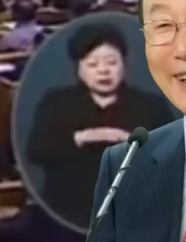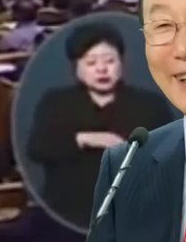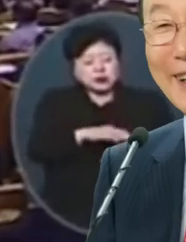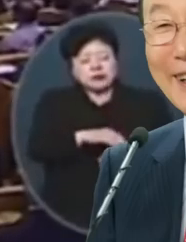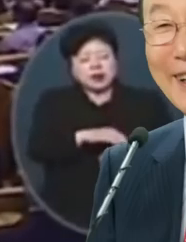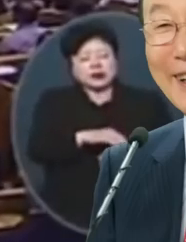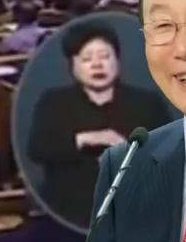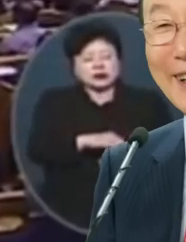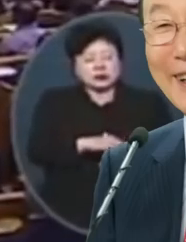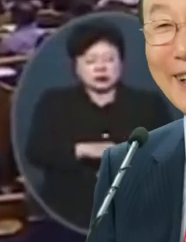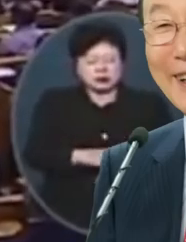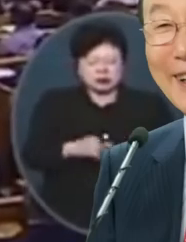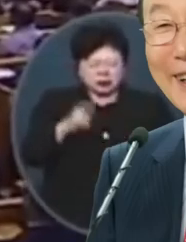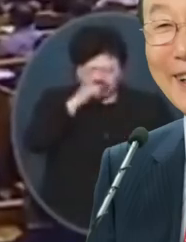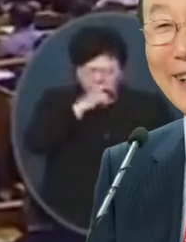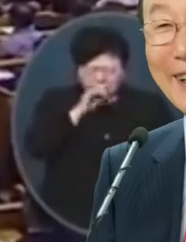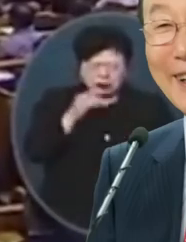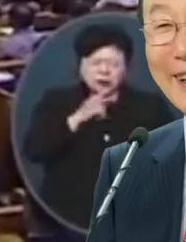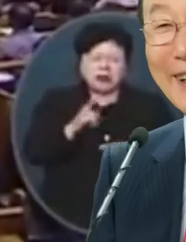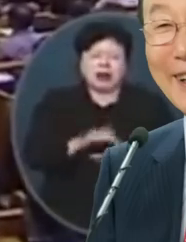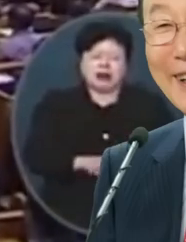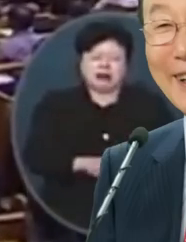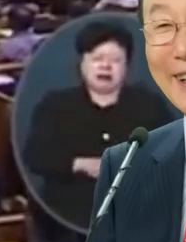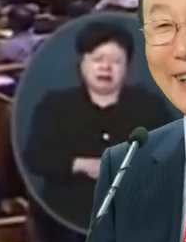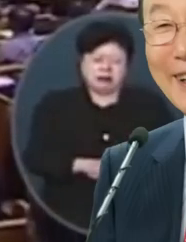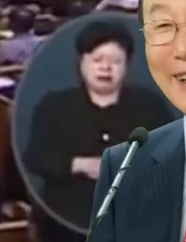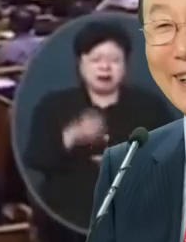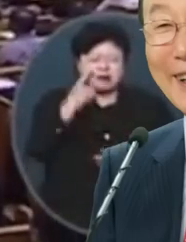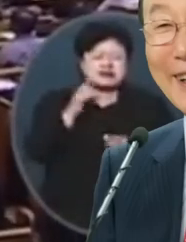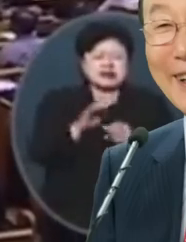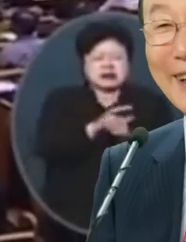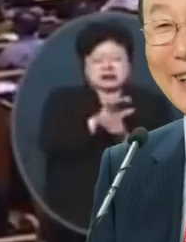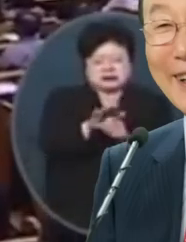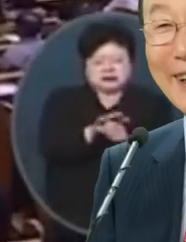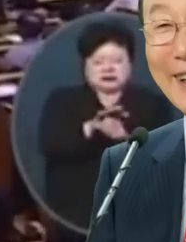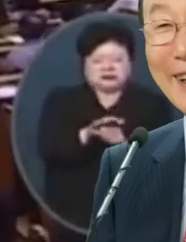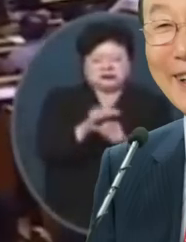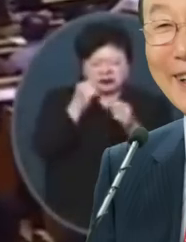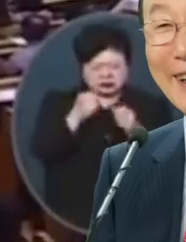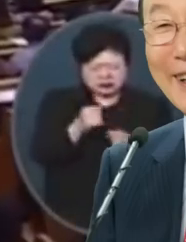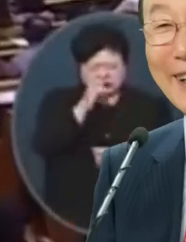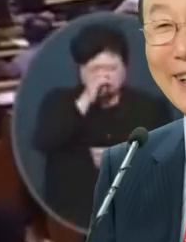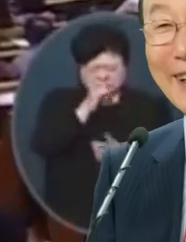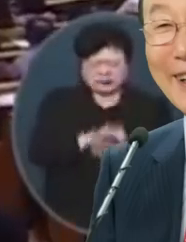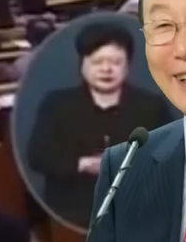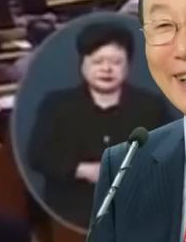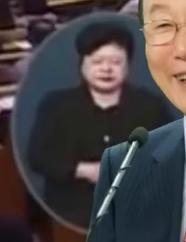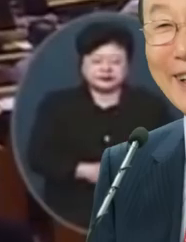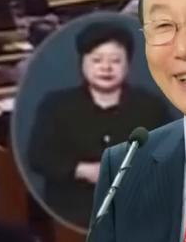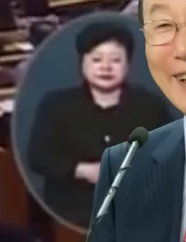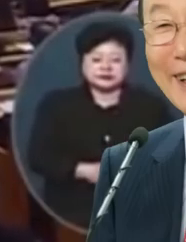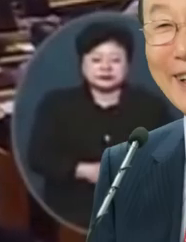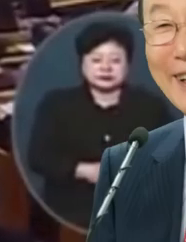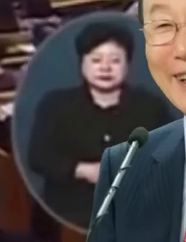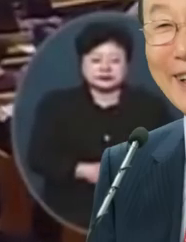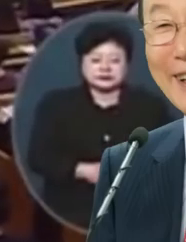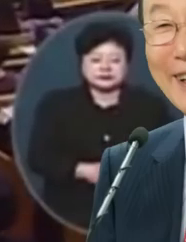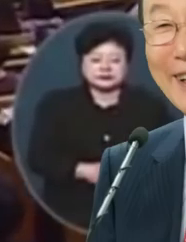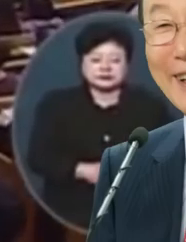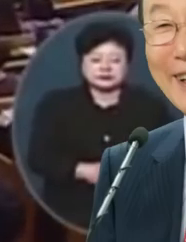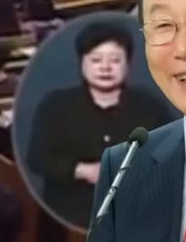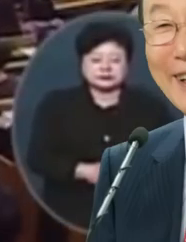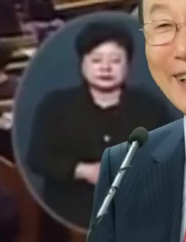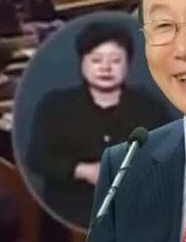손을 대면 부정하게 된다니 얼마나 비참한 삶을 사는 것이